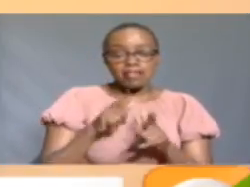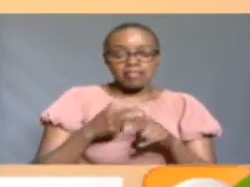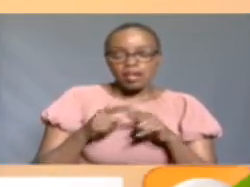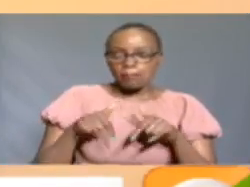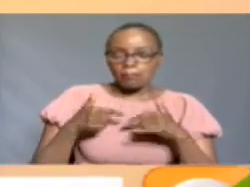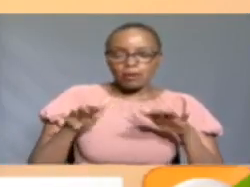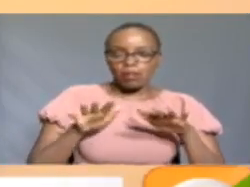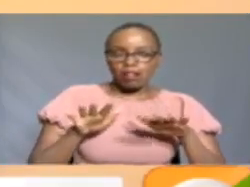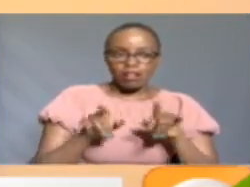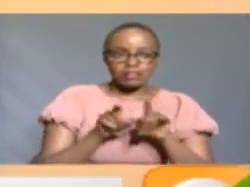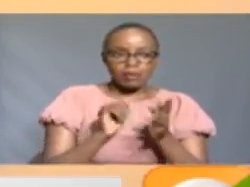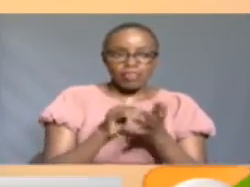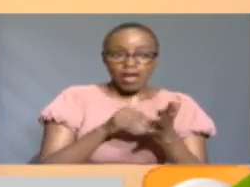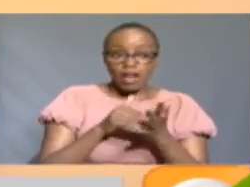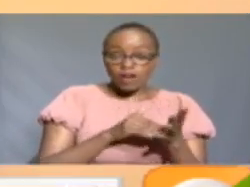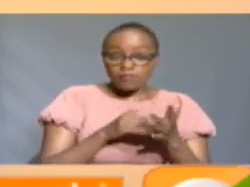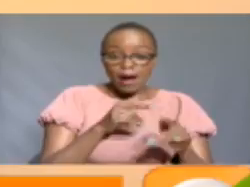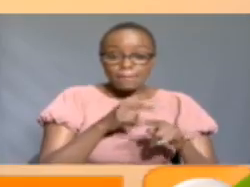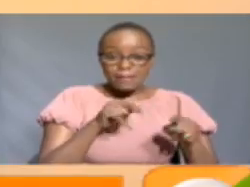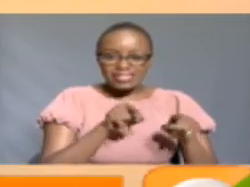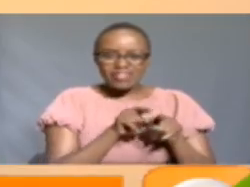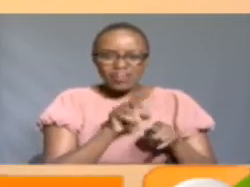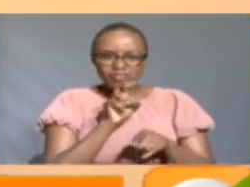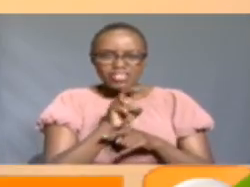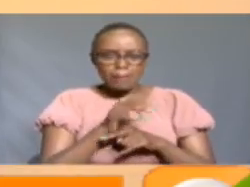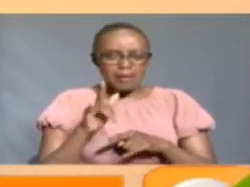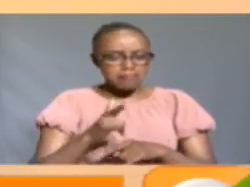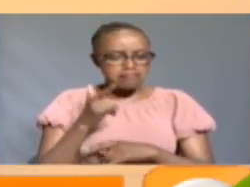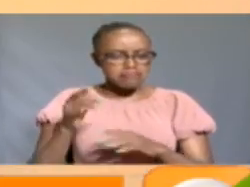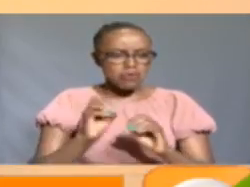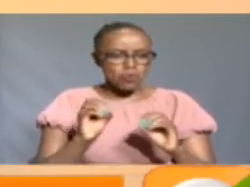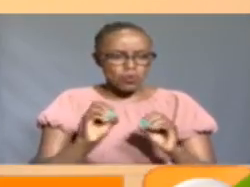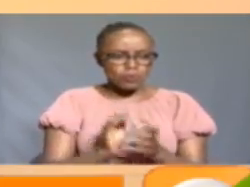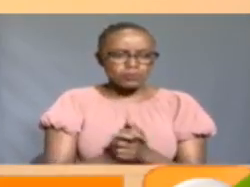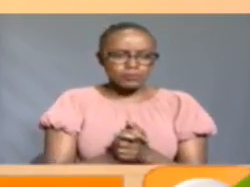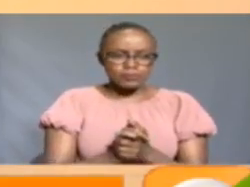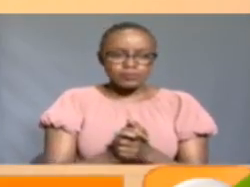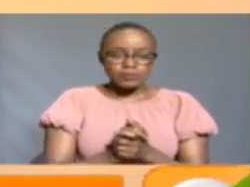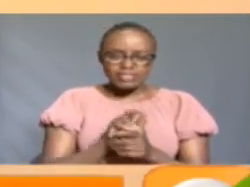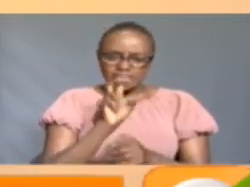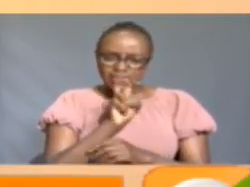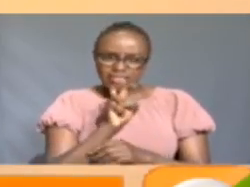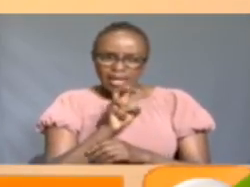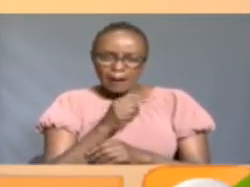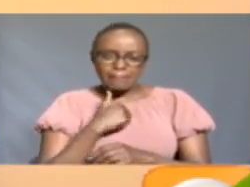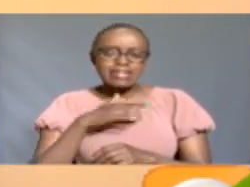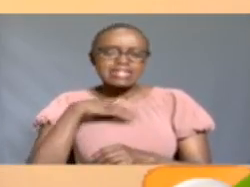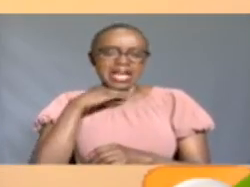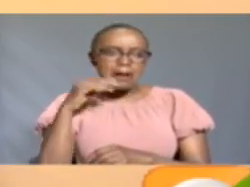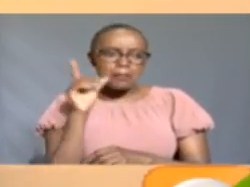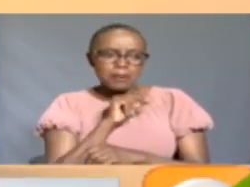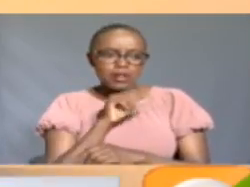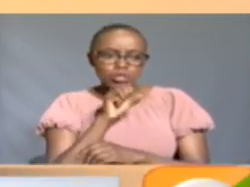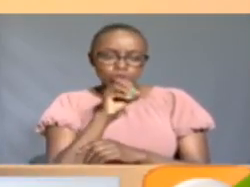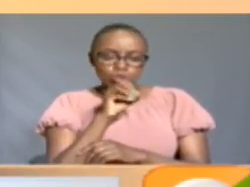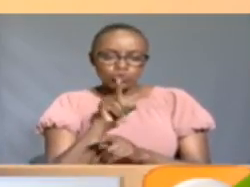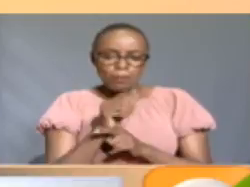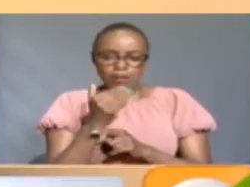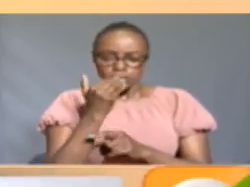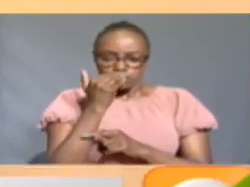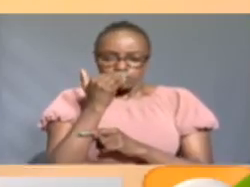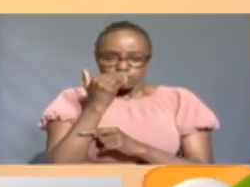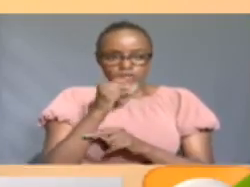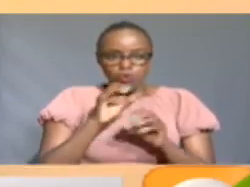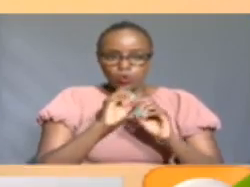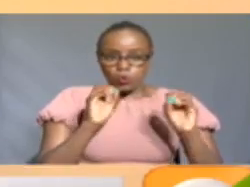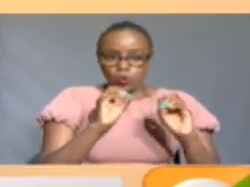tu lakini nilikuwa nasikia siku zirai akaona ni kama nimekufa nikafunga kupumua